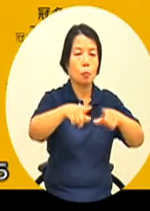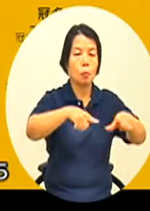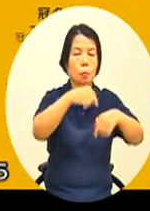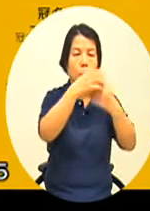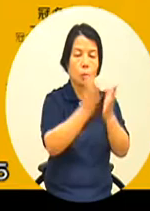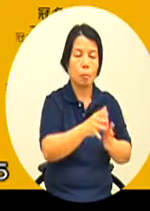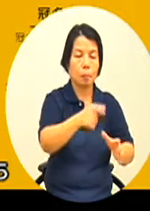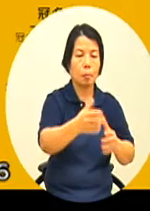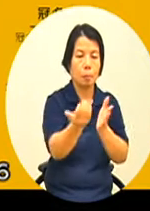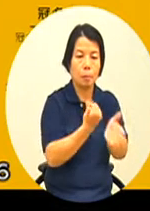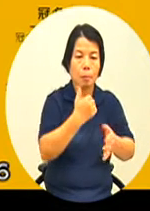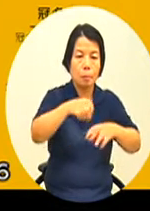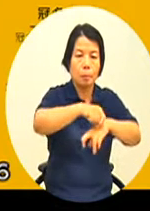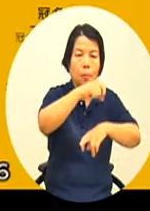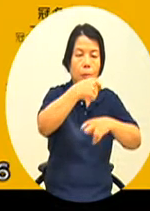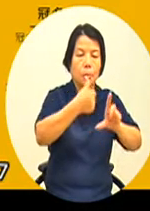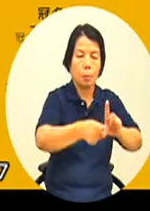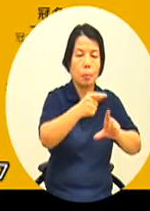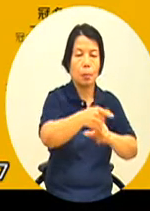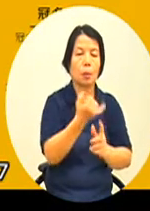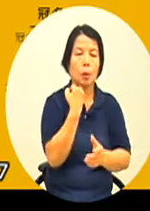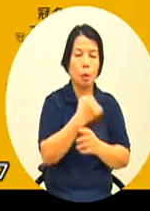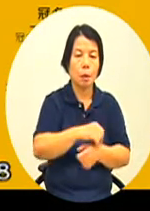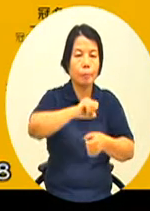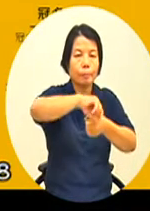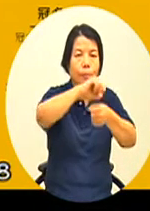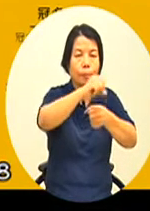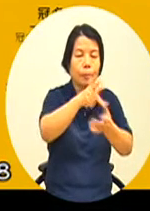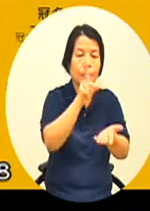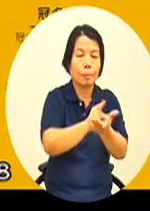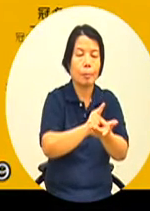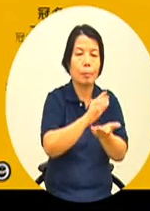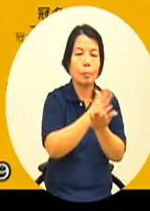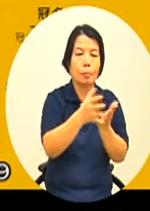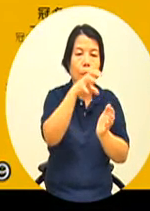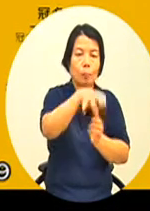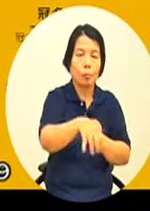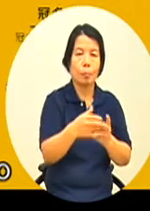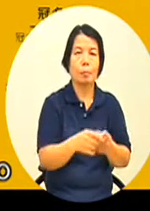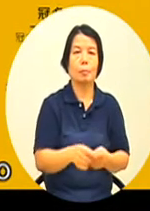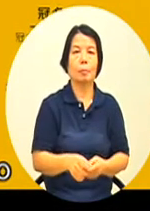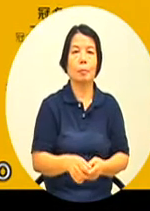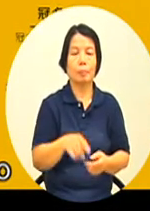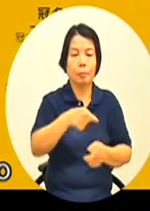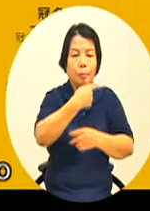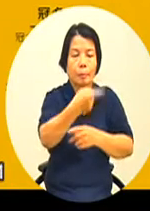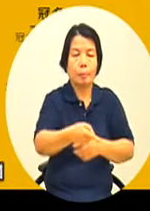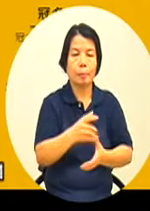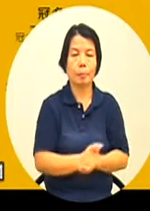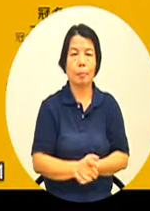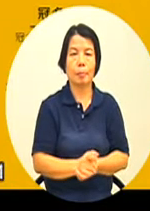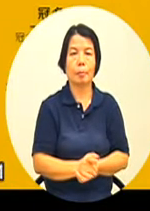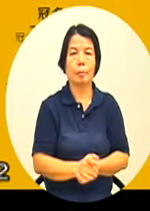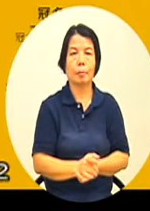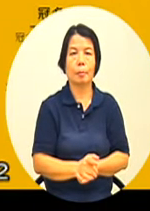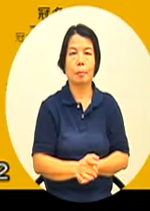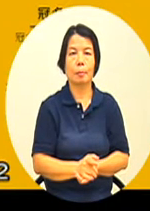区，可以多一个图书馆，首座图书馆，再来就是冠名建